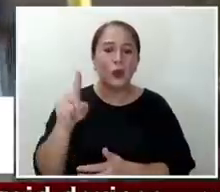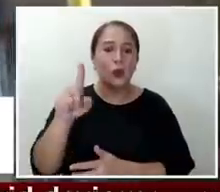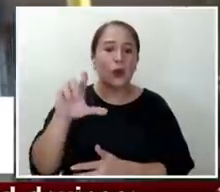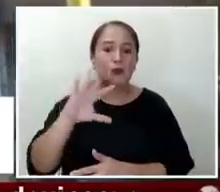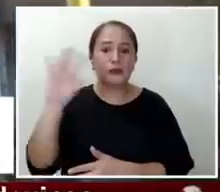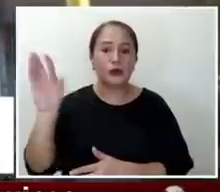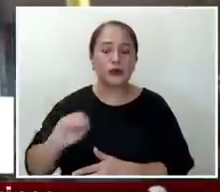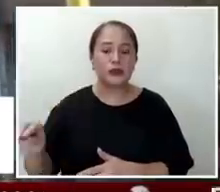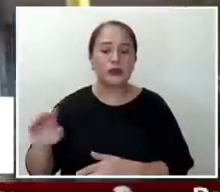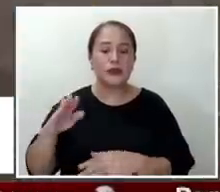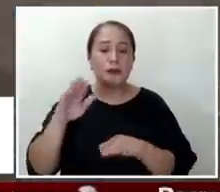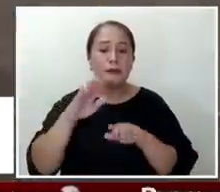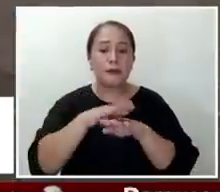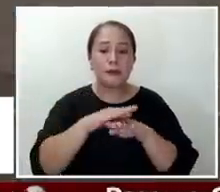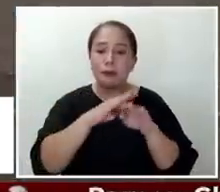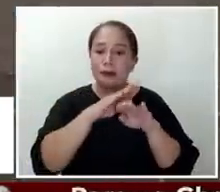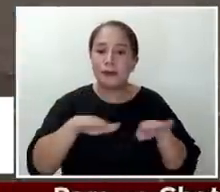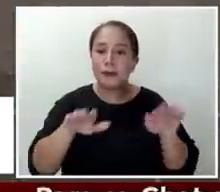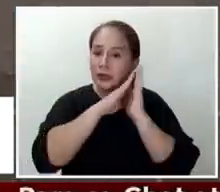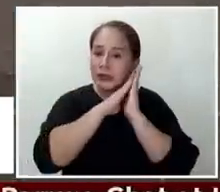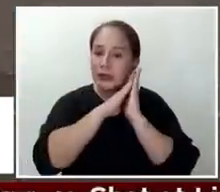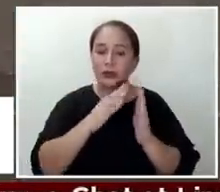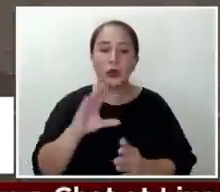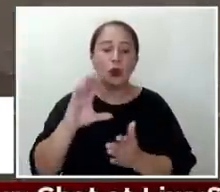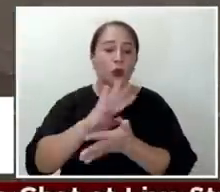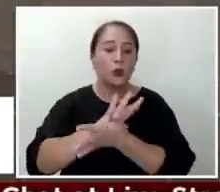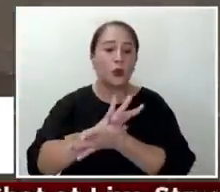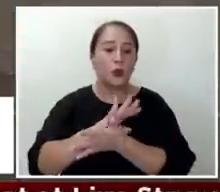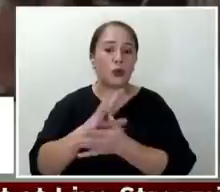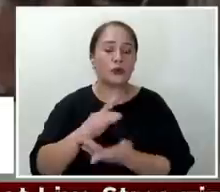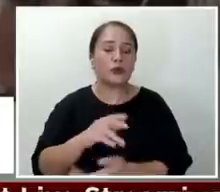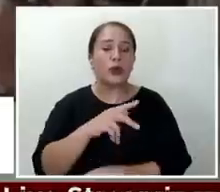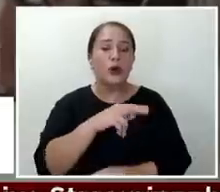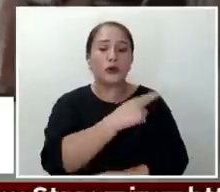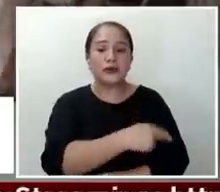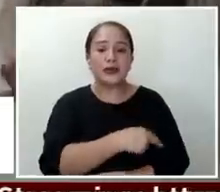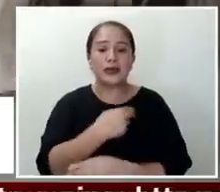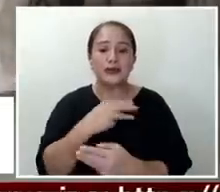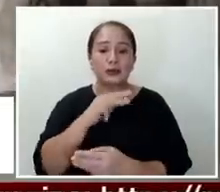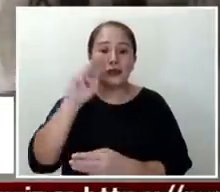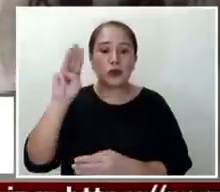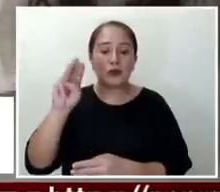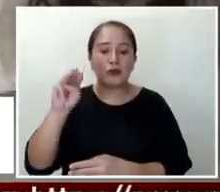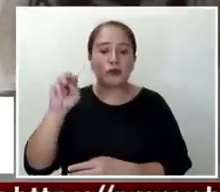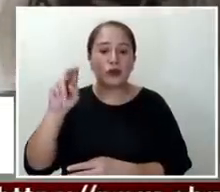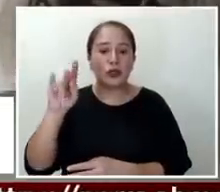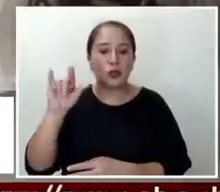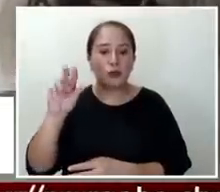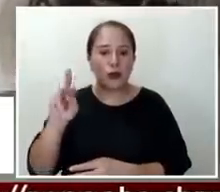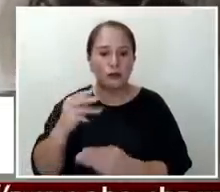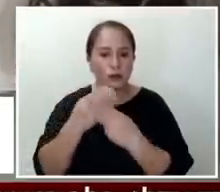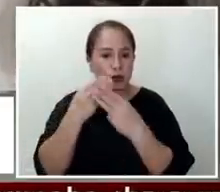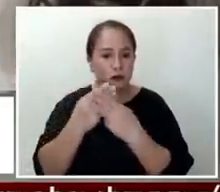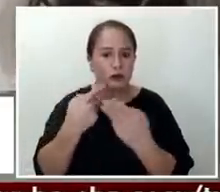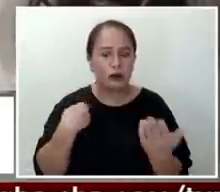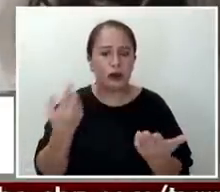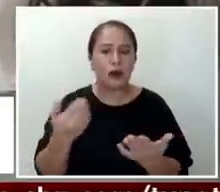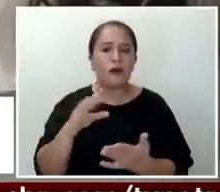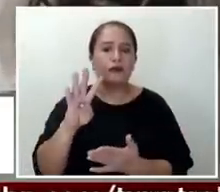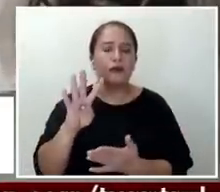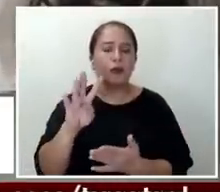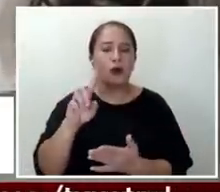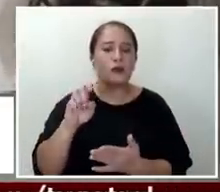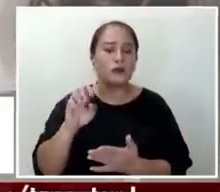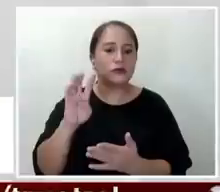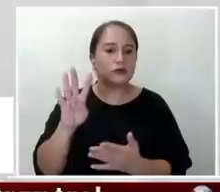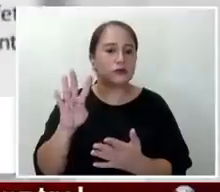bed occupancy para sa COVID-19 patients sa ospital ng Muntinlupa, habang 142% na rin ang occupancy ng